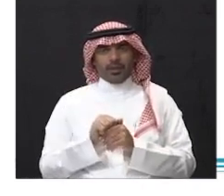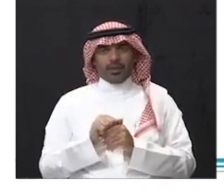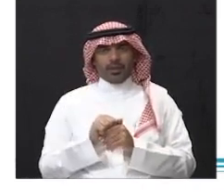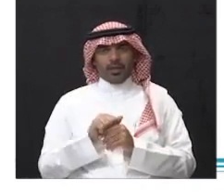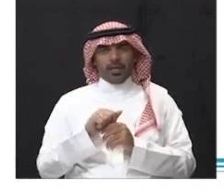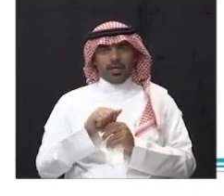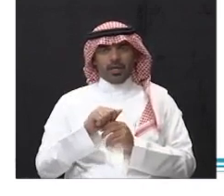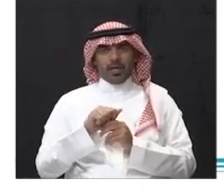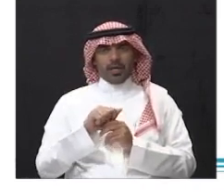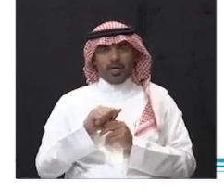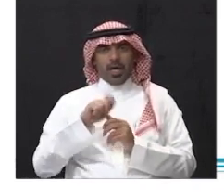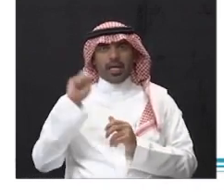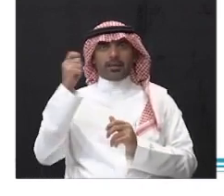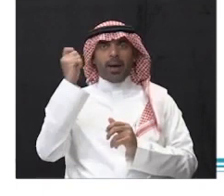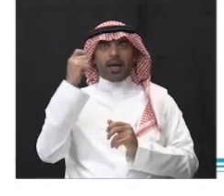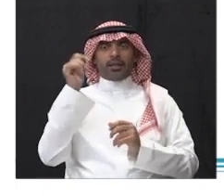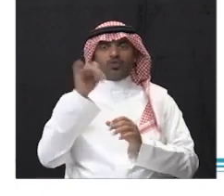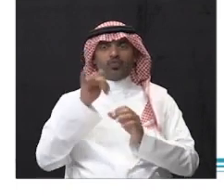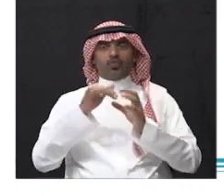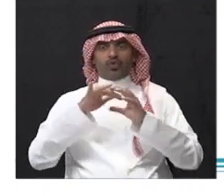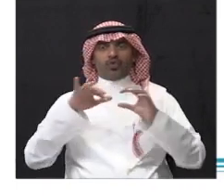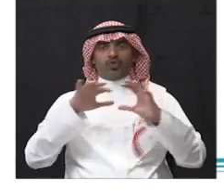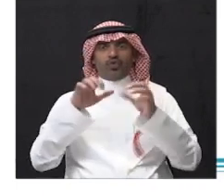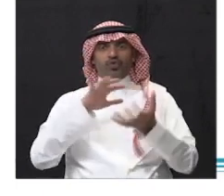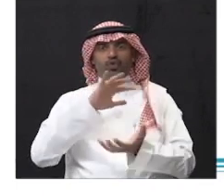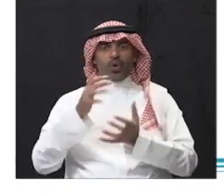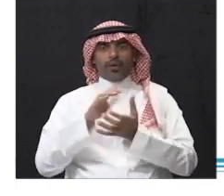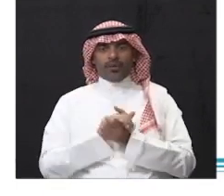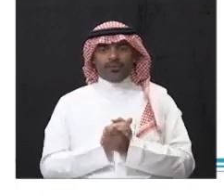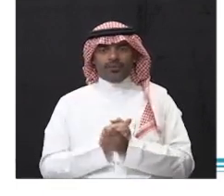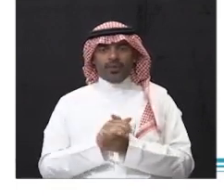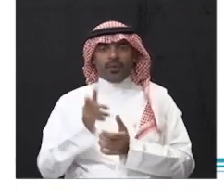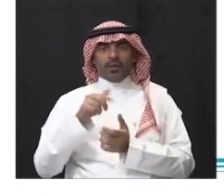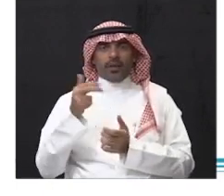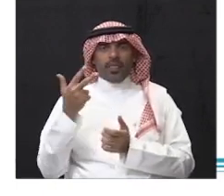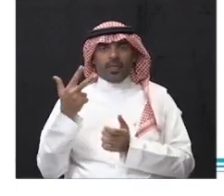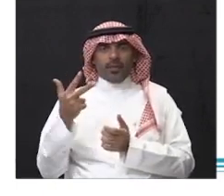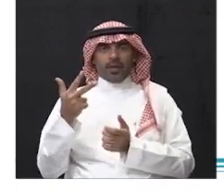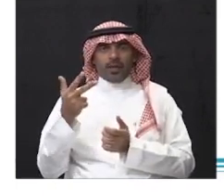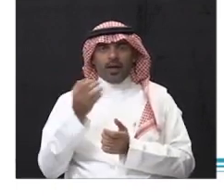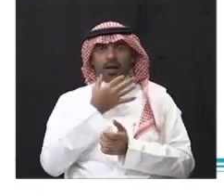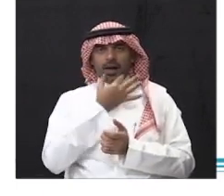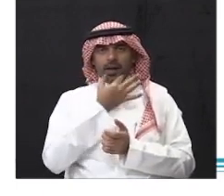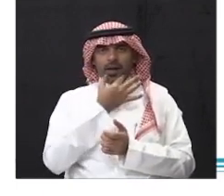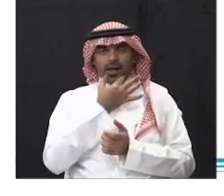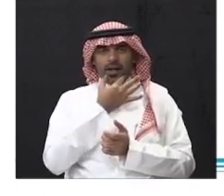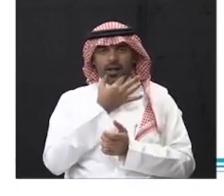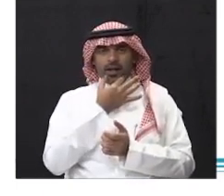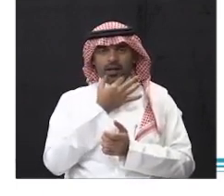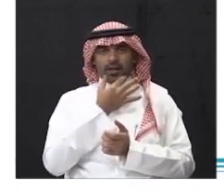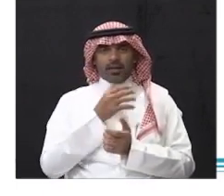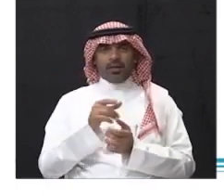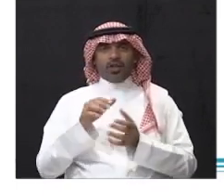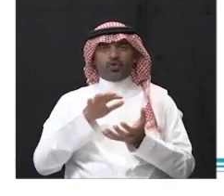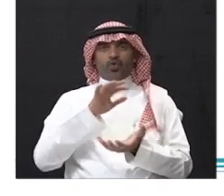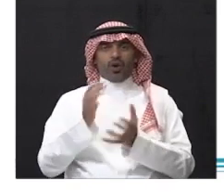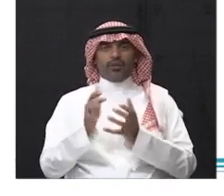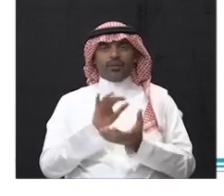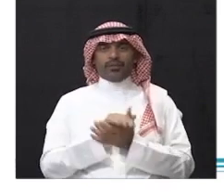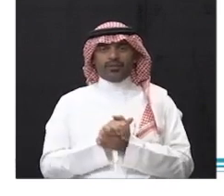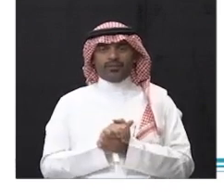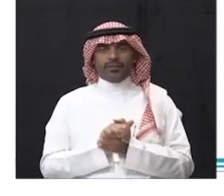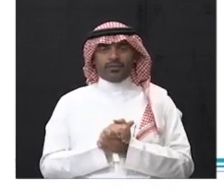ثامناً، تتبع الكشوف الجغرافية البريطانية. تاسعاً، ذكر نتائج